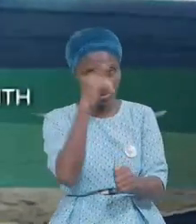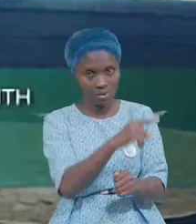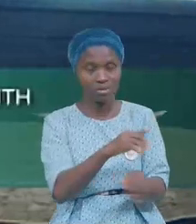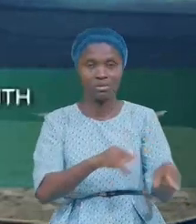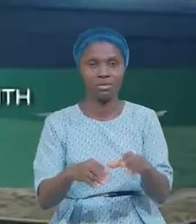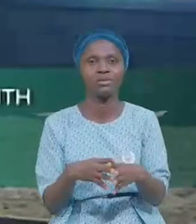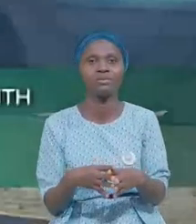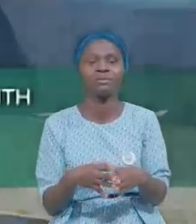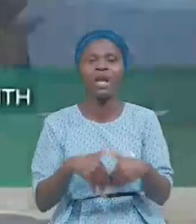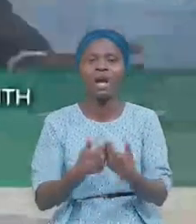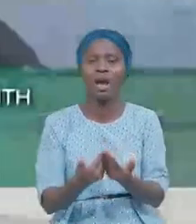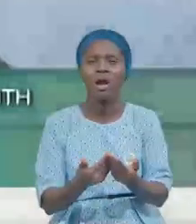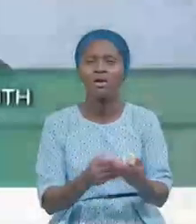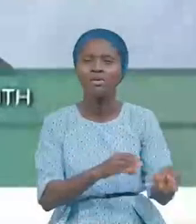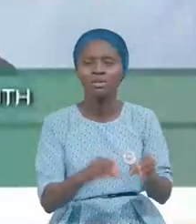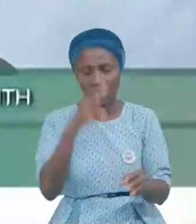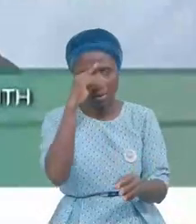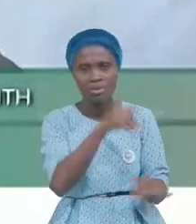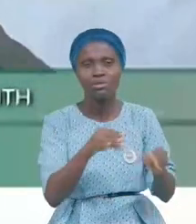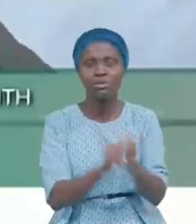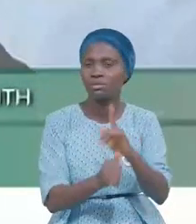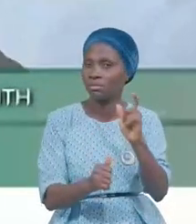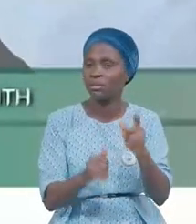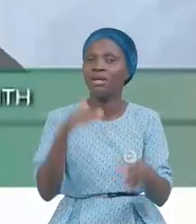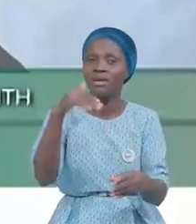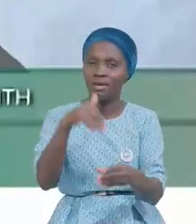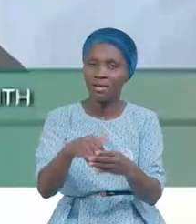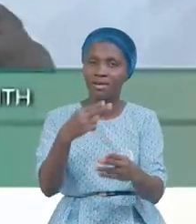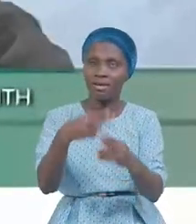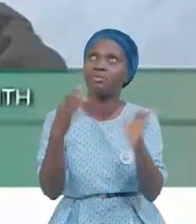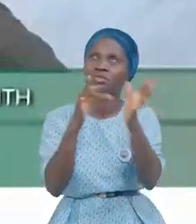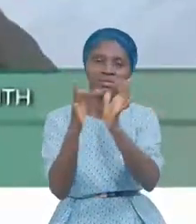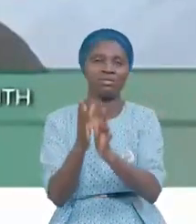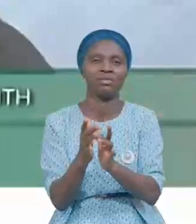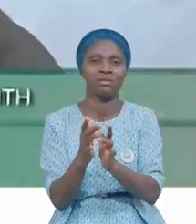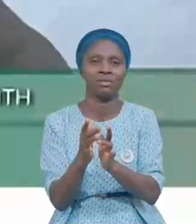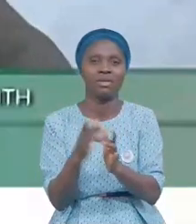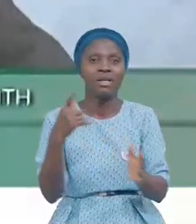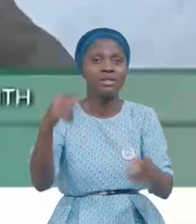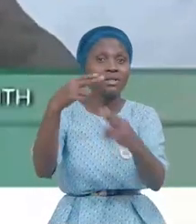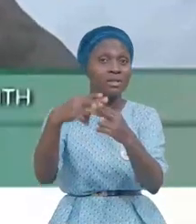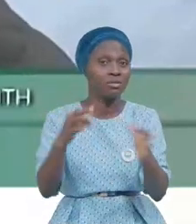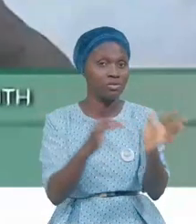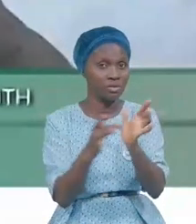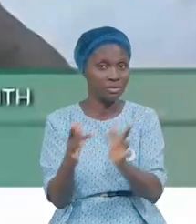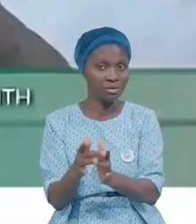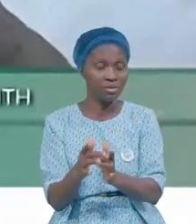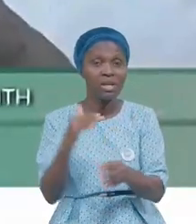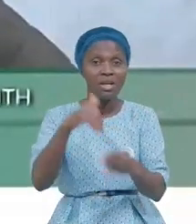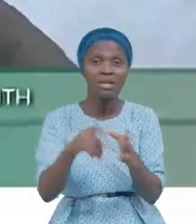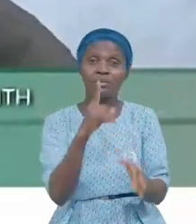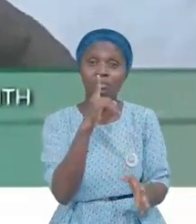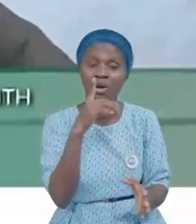Comment est-ce qu'ils l'ont fait? Au nom de Jésus, le nom de Jésus, dans la bouche